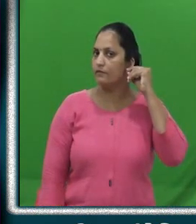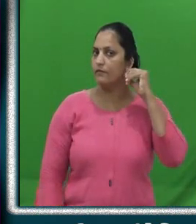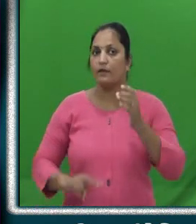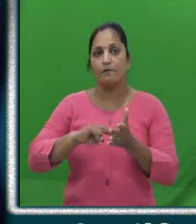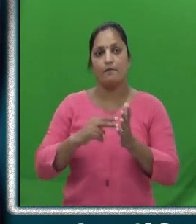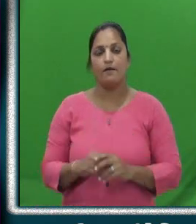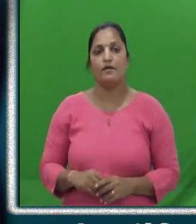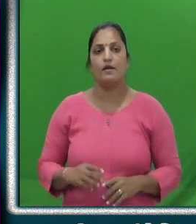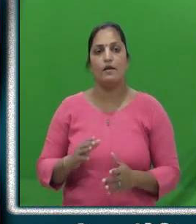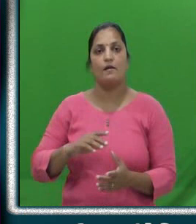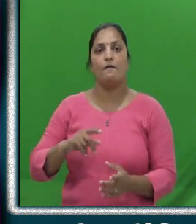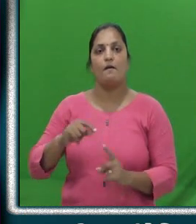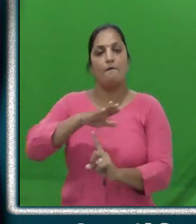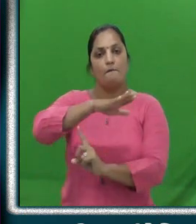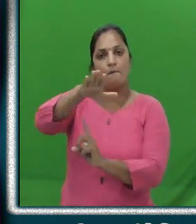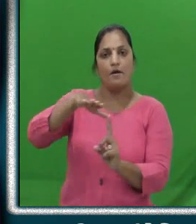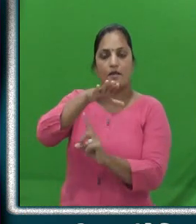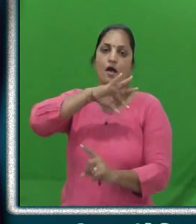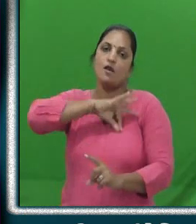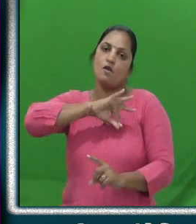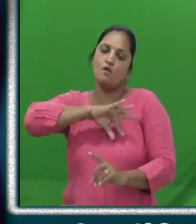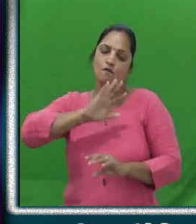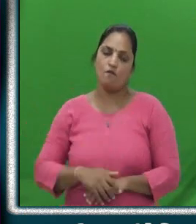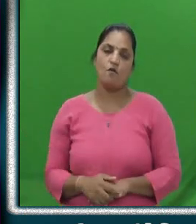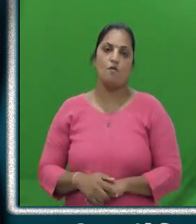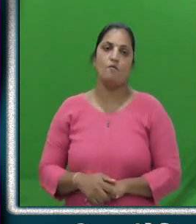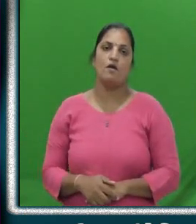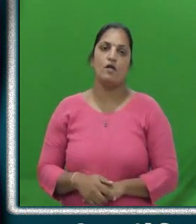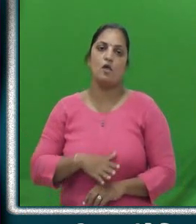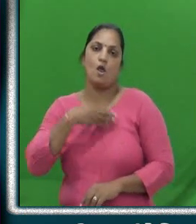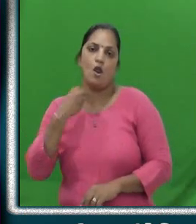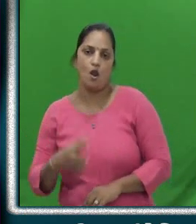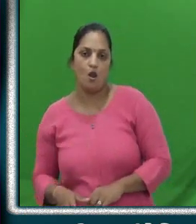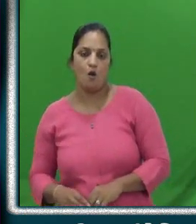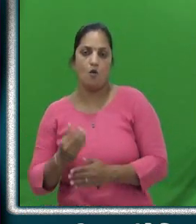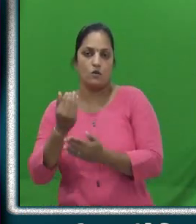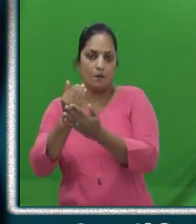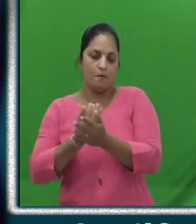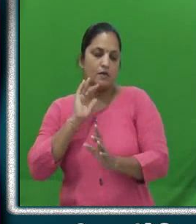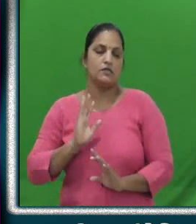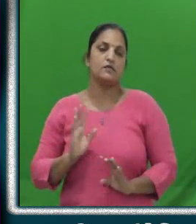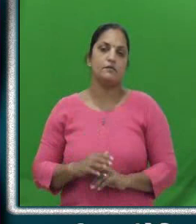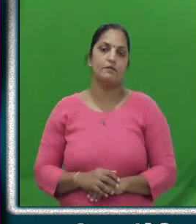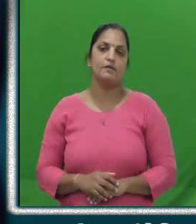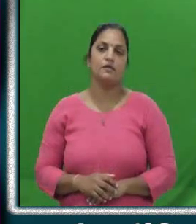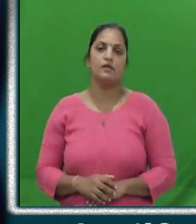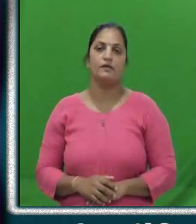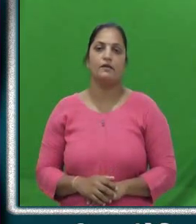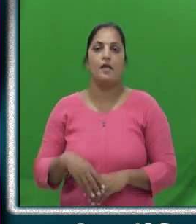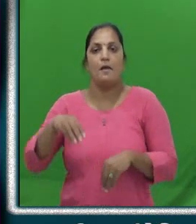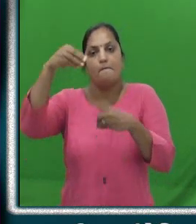એન્વાયરમેન્ટ ફ્રેન્ડલી એટલે પર્યાવરણનું લાભદાયી, પર્યાવરણનું નુકસાન પહોંચાડે નહીં